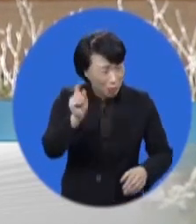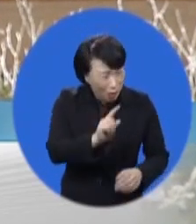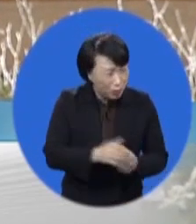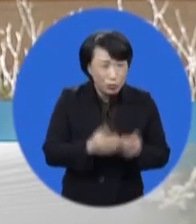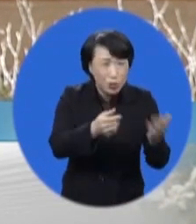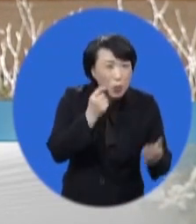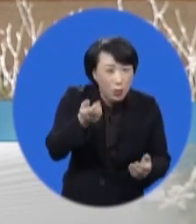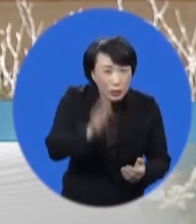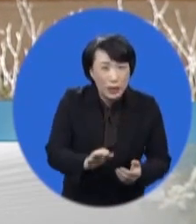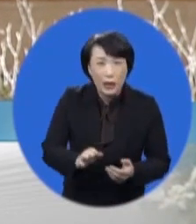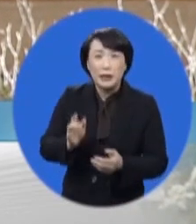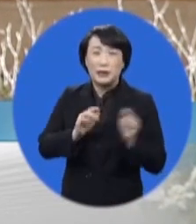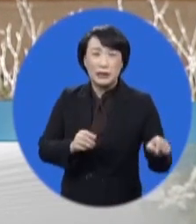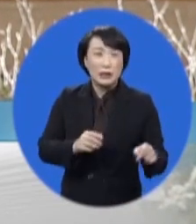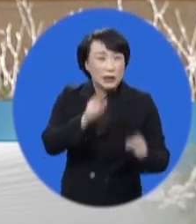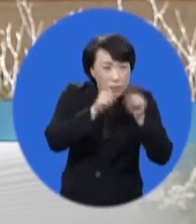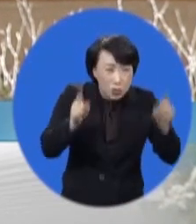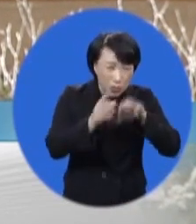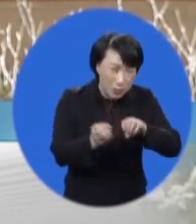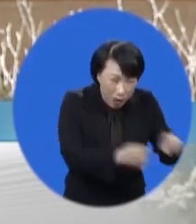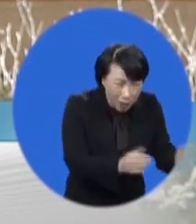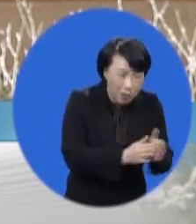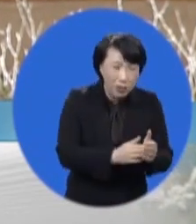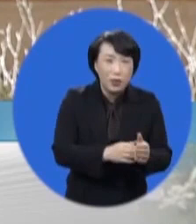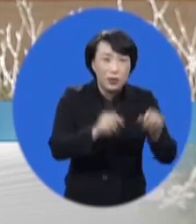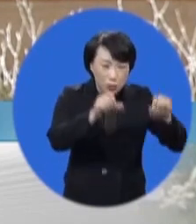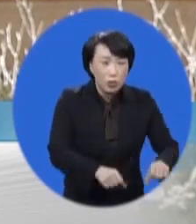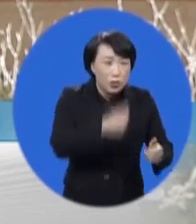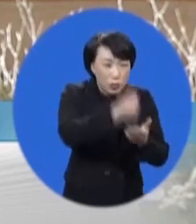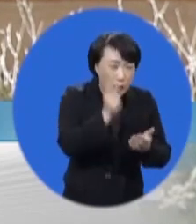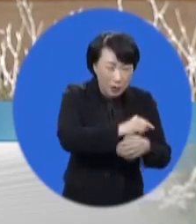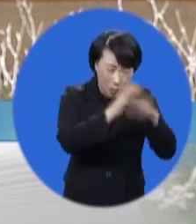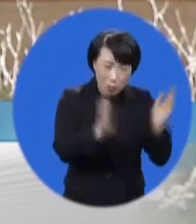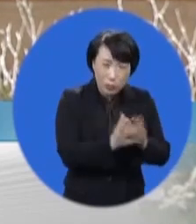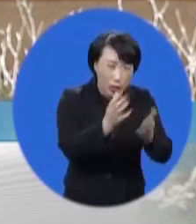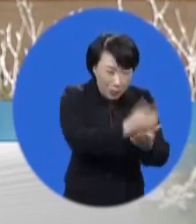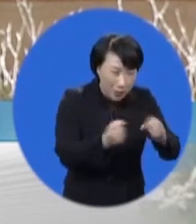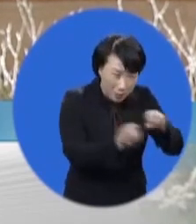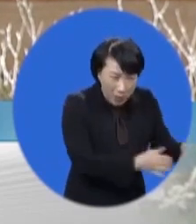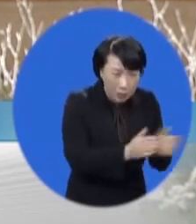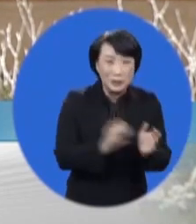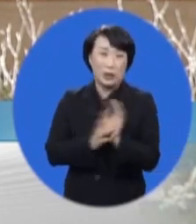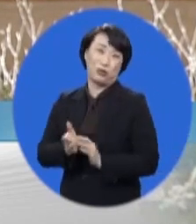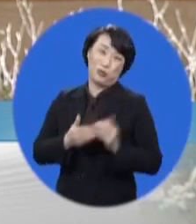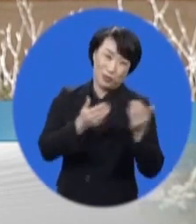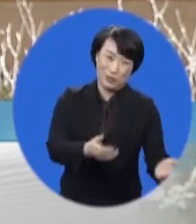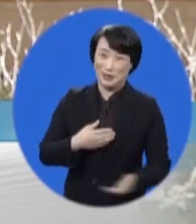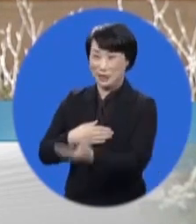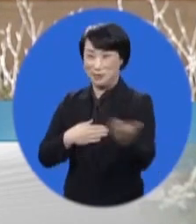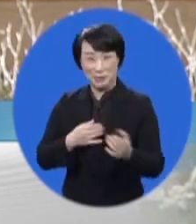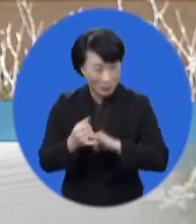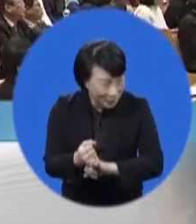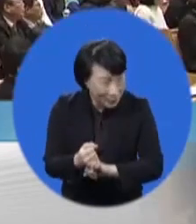줄 수 없으나 그에게 지옥을 뺏고 저주를 뺏고 죄악을 뺏어서 예수를 줄 수 있는 여러분